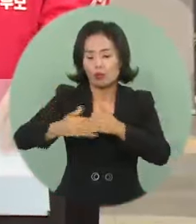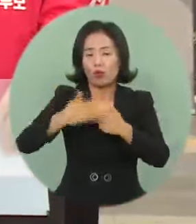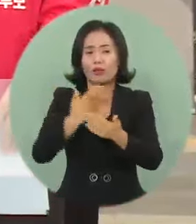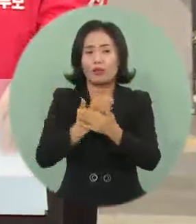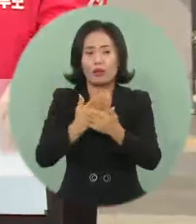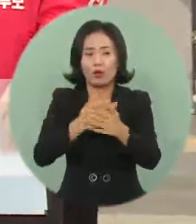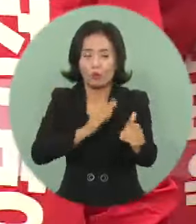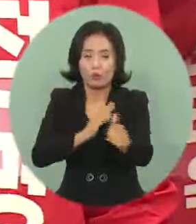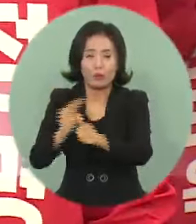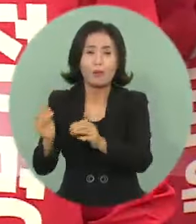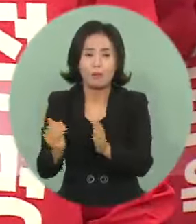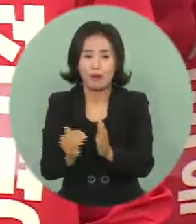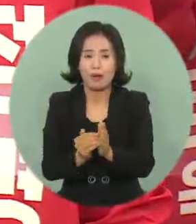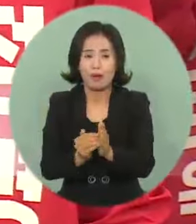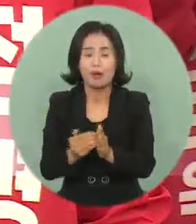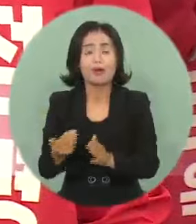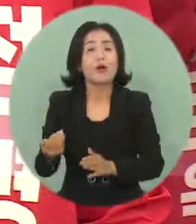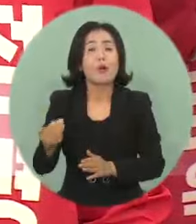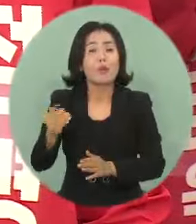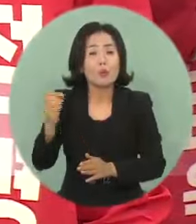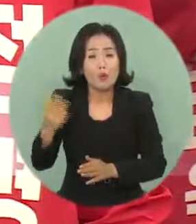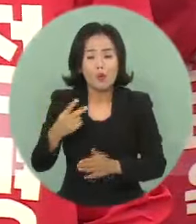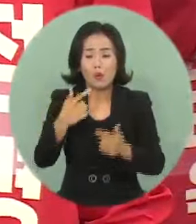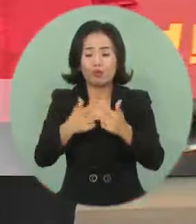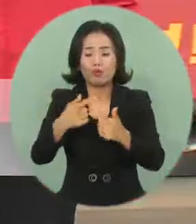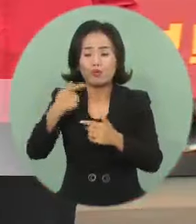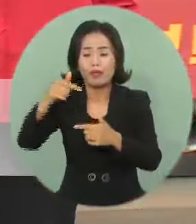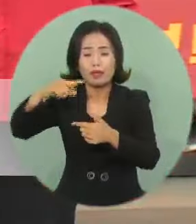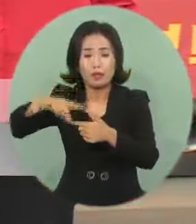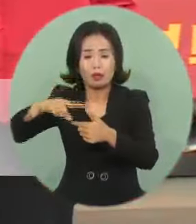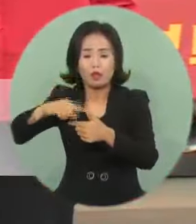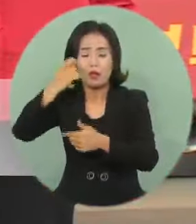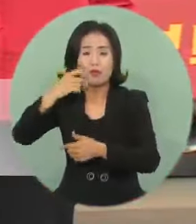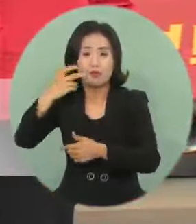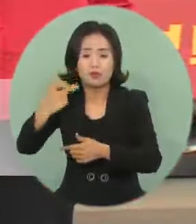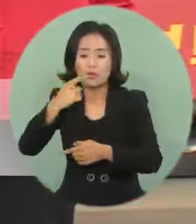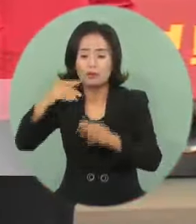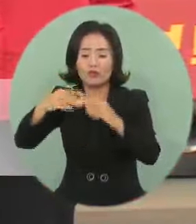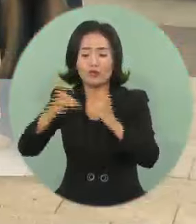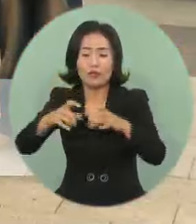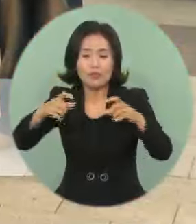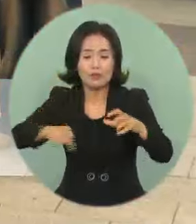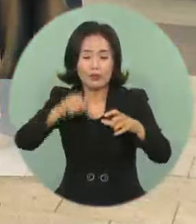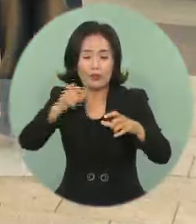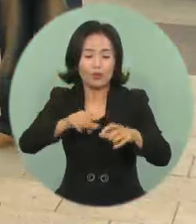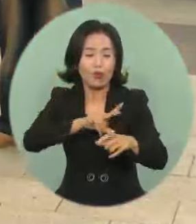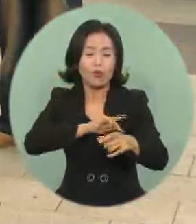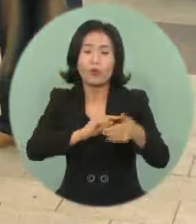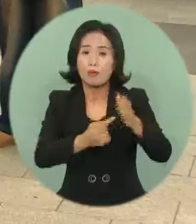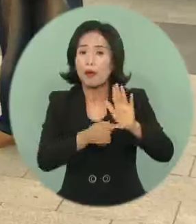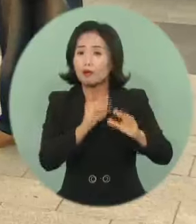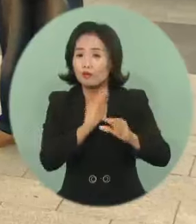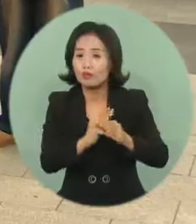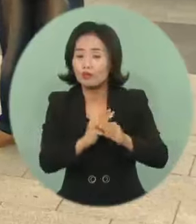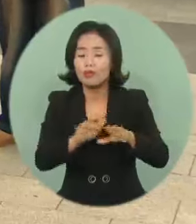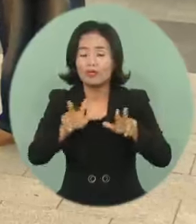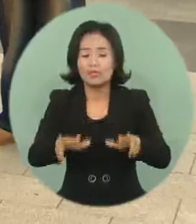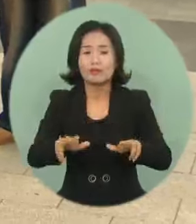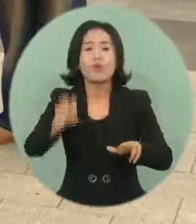몰아달라고 읍소했습니다. 그러면서 부산과 경남, 울산도 민주당 지역구 의원을 배출하고 있다며